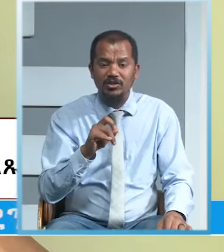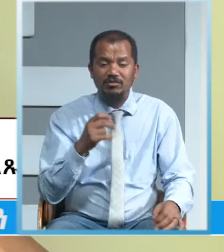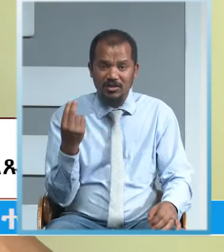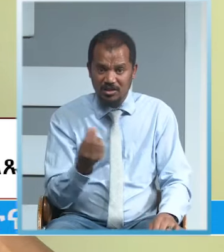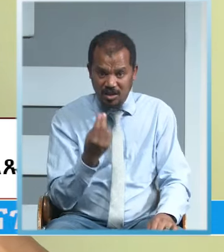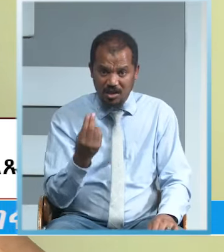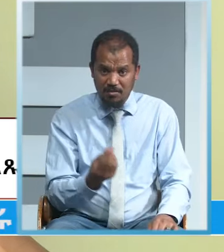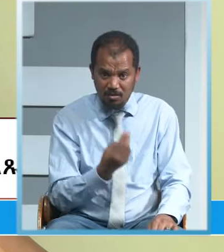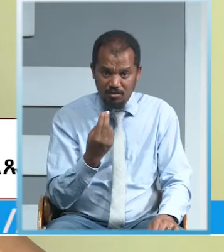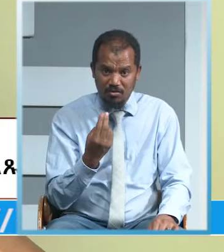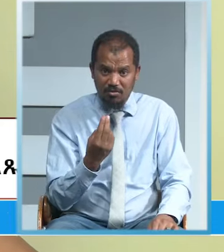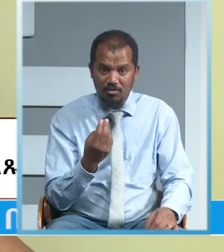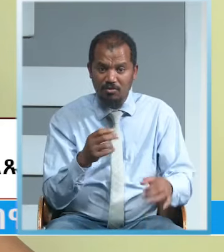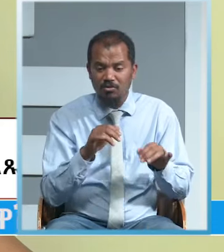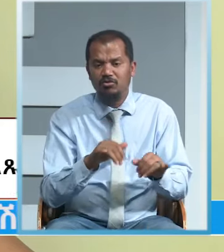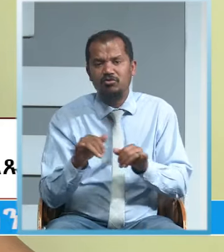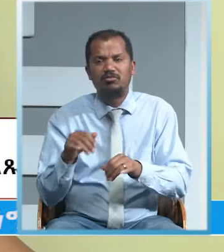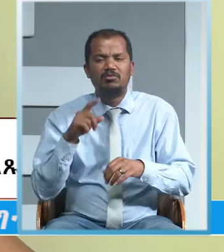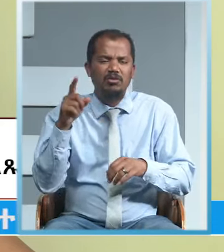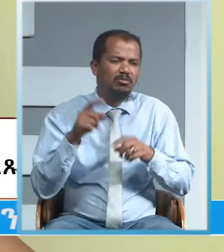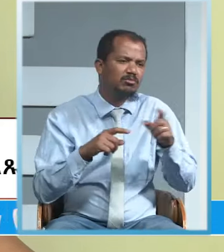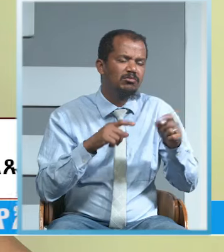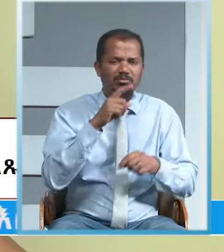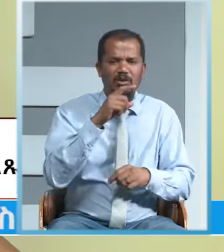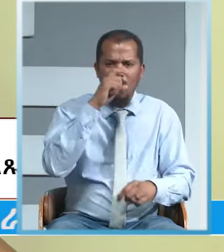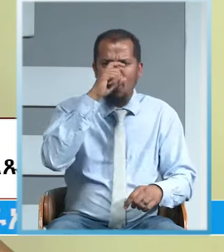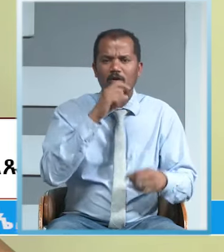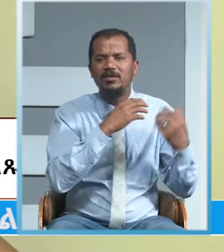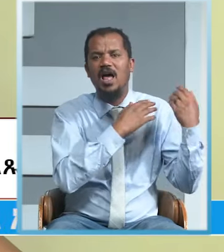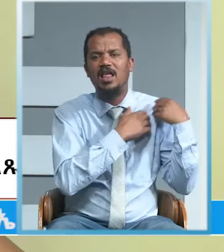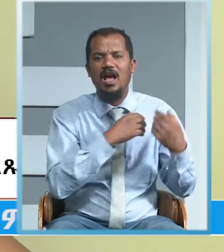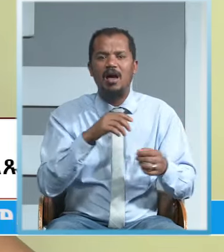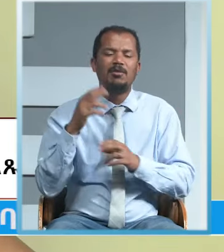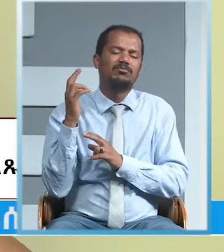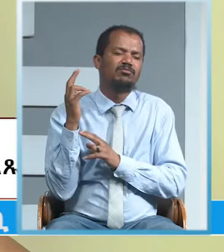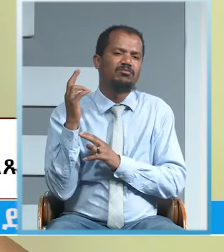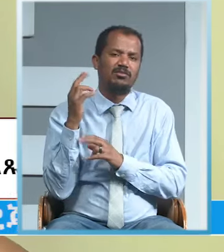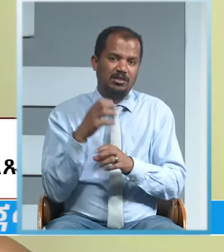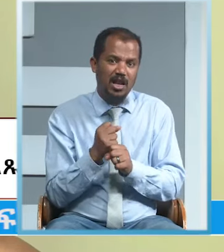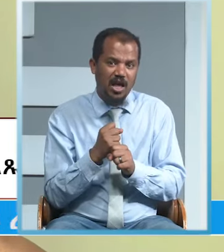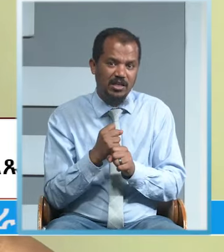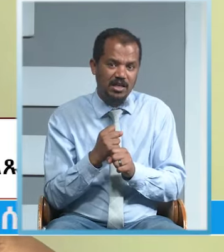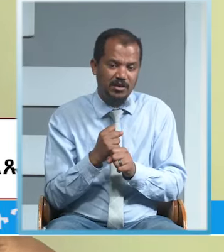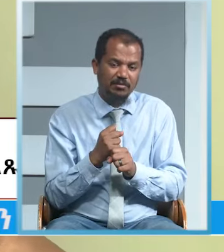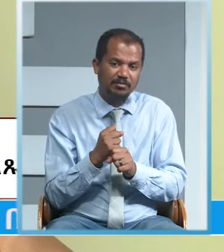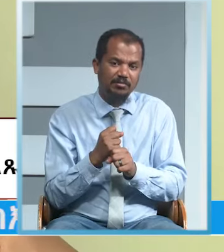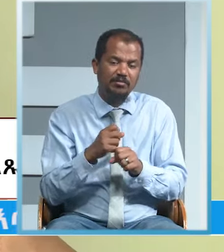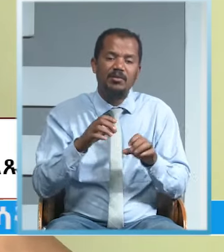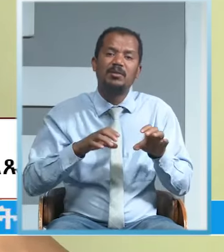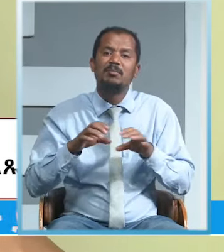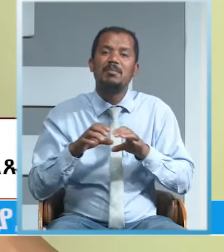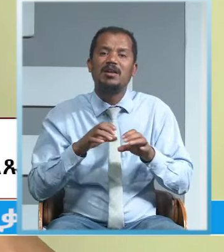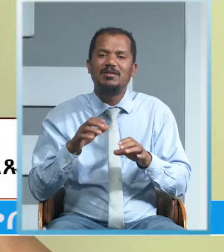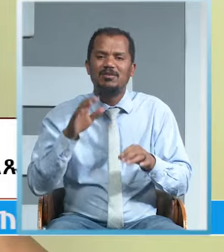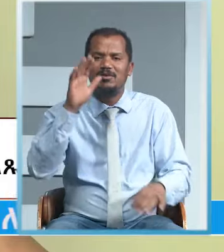የምንጠቀመው እንዲሁ እዚያም እዚህም ጎበዝ አለቃ መሳሪያ በእጁ ስለገባ በሚያደርገው